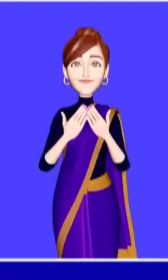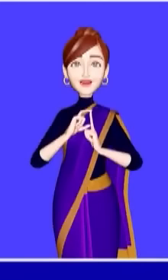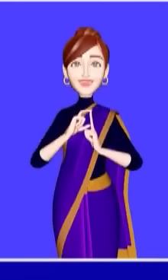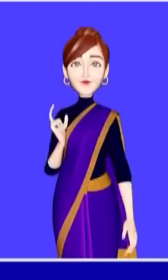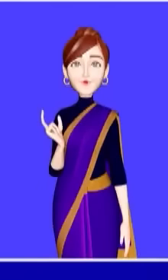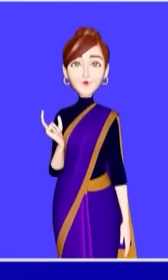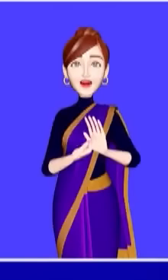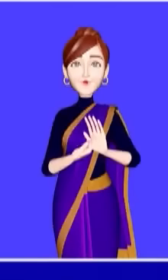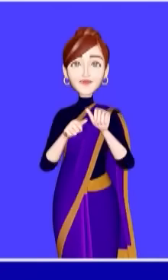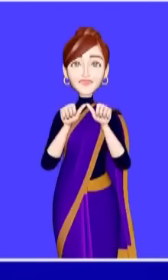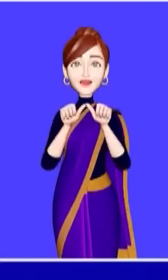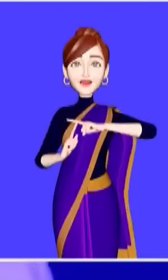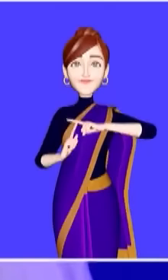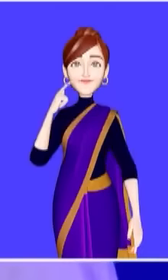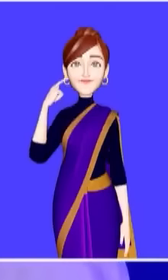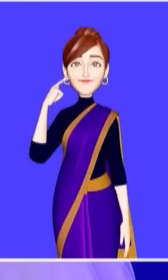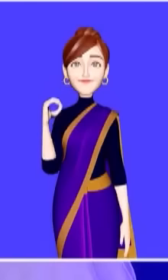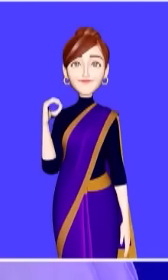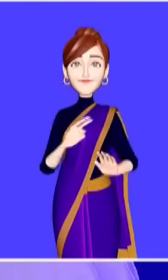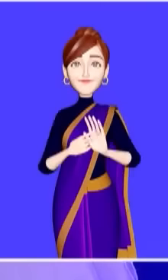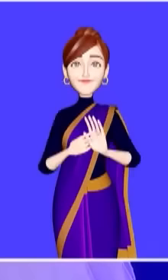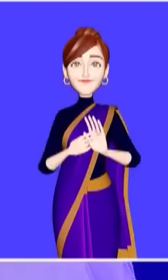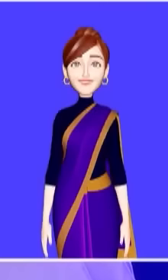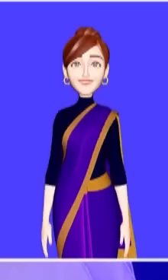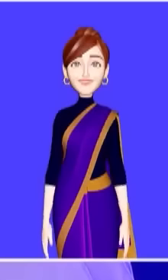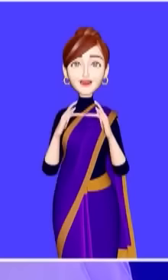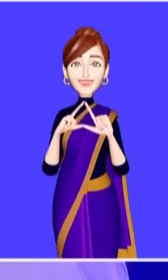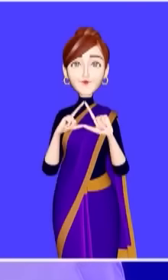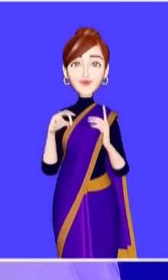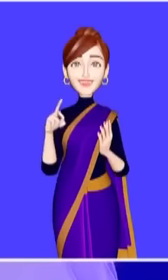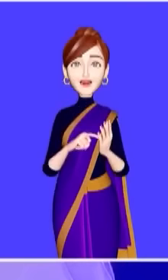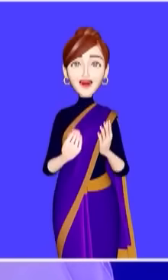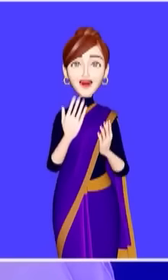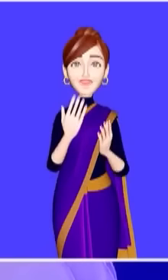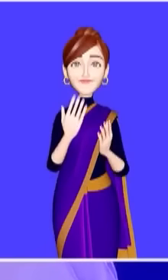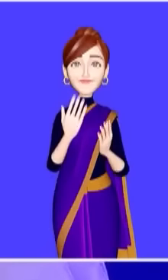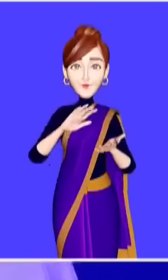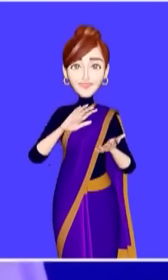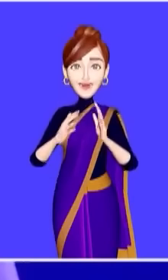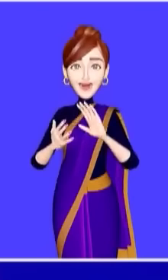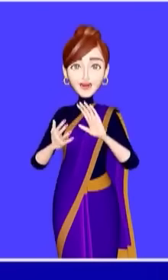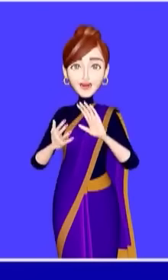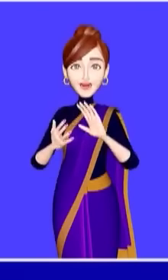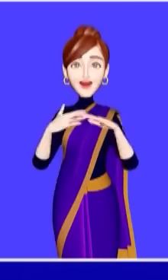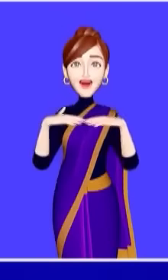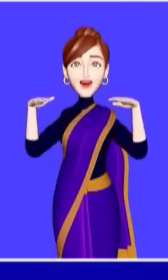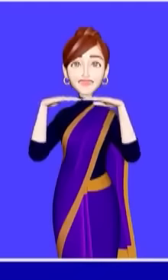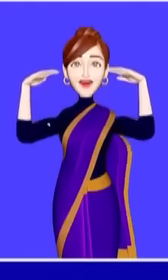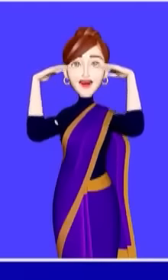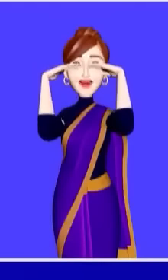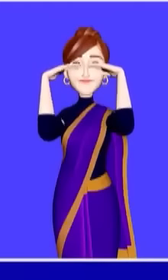ने अपने एआई मॉडल्स और एप्स लॉन्च